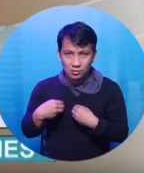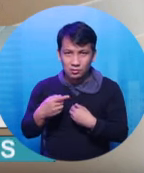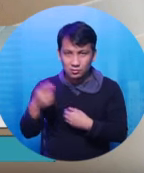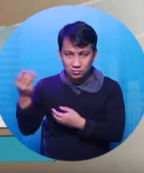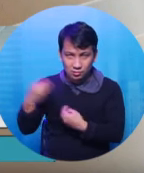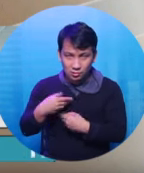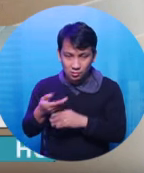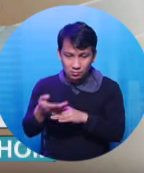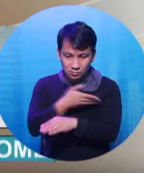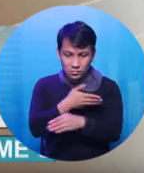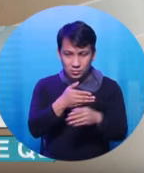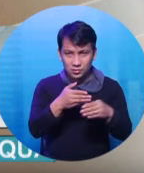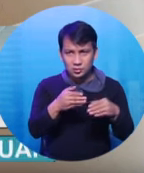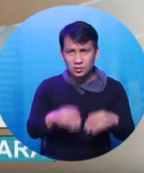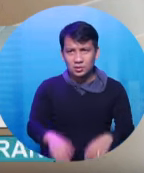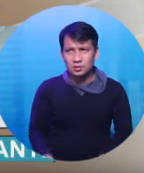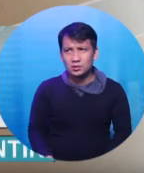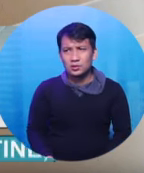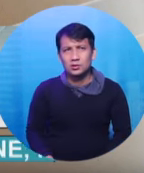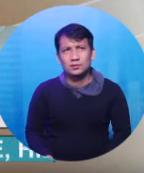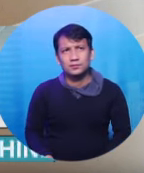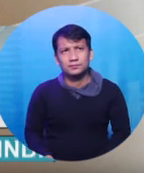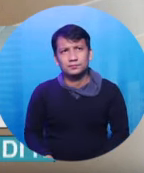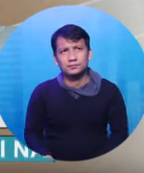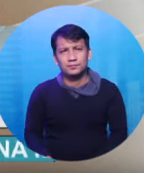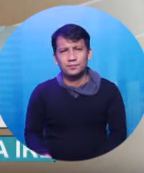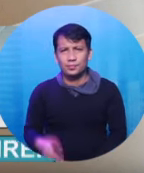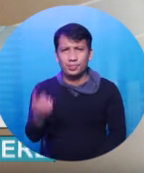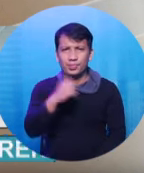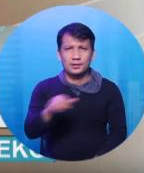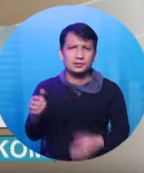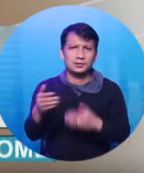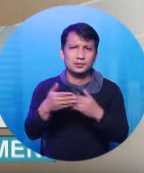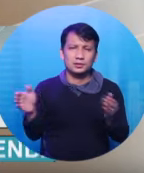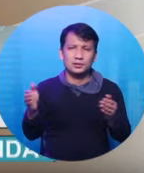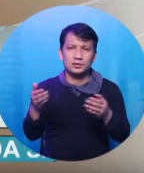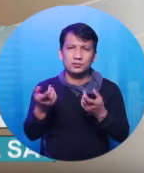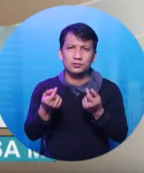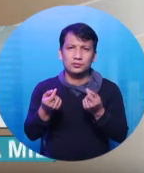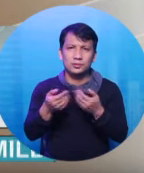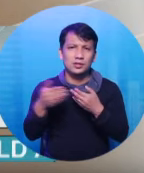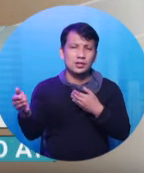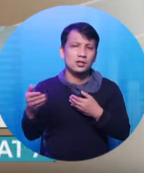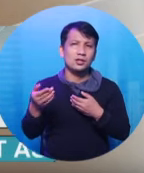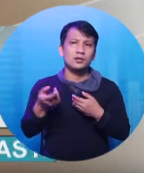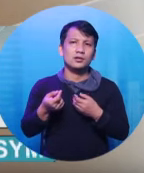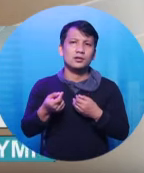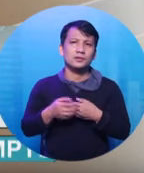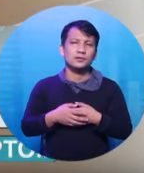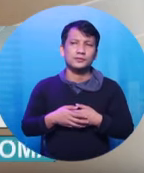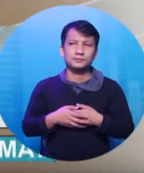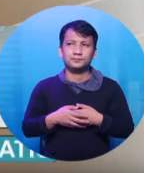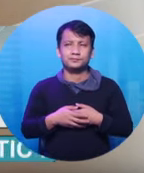akin. Okay. Well, anyway, ganito po ang gagawin natin,